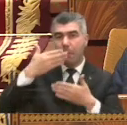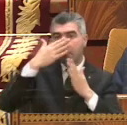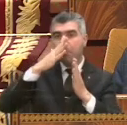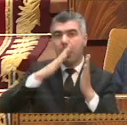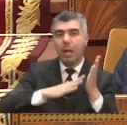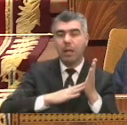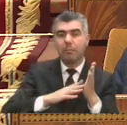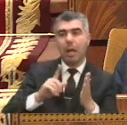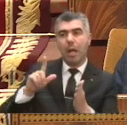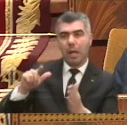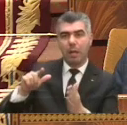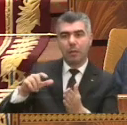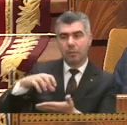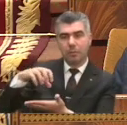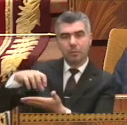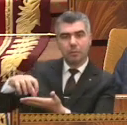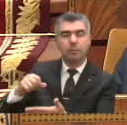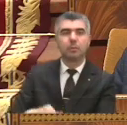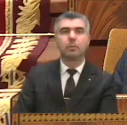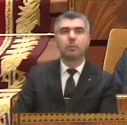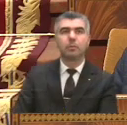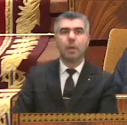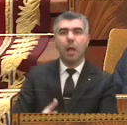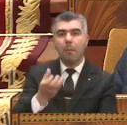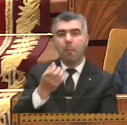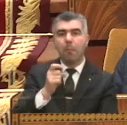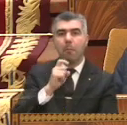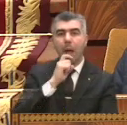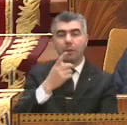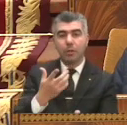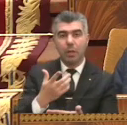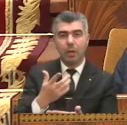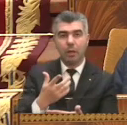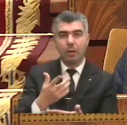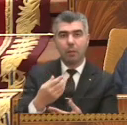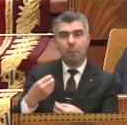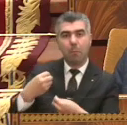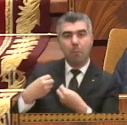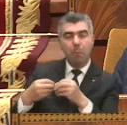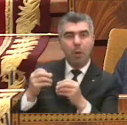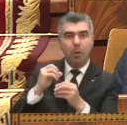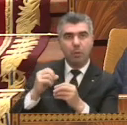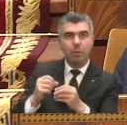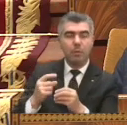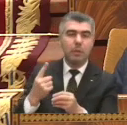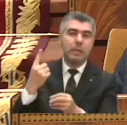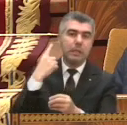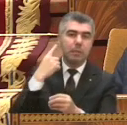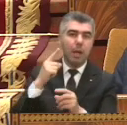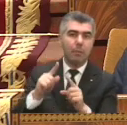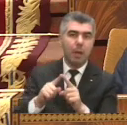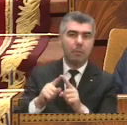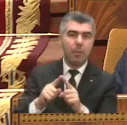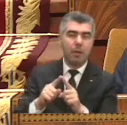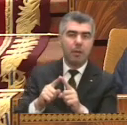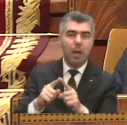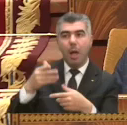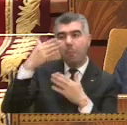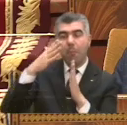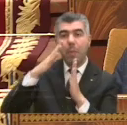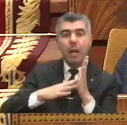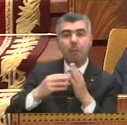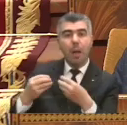المغرب فوجدت ان مطيشه في هذاك السوق وكتب عليه طماط امورتي د